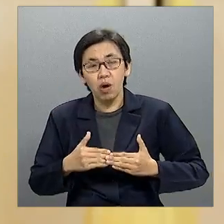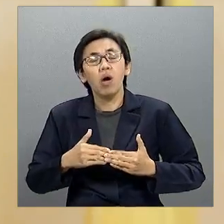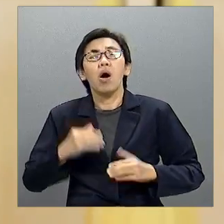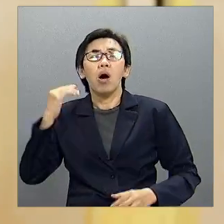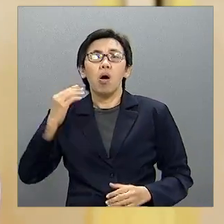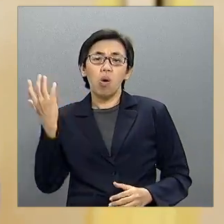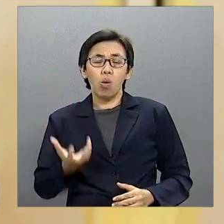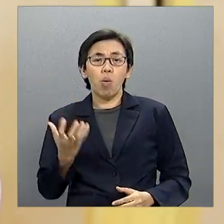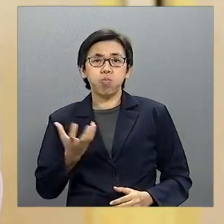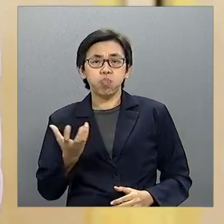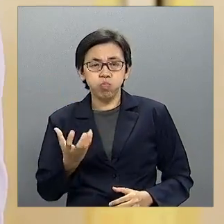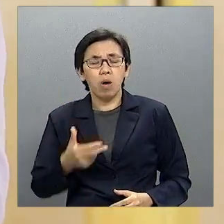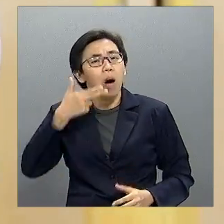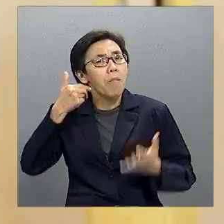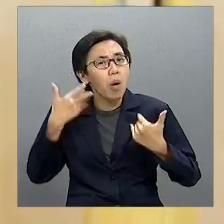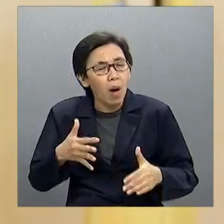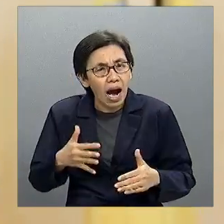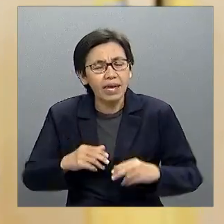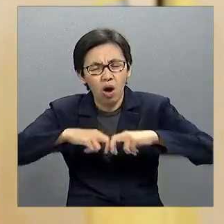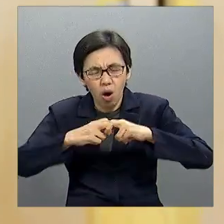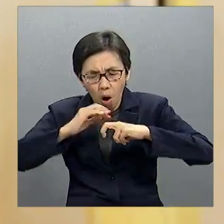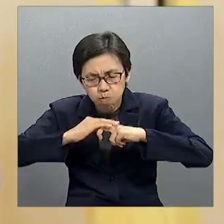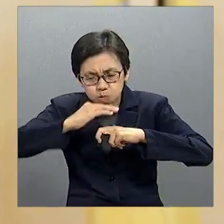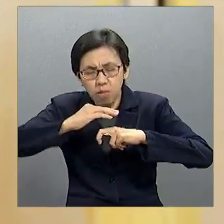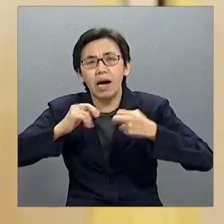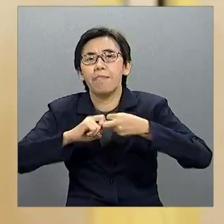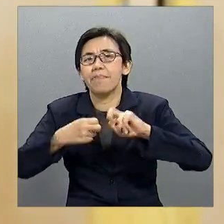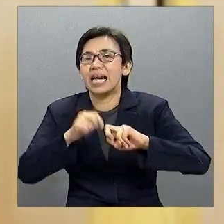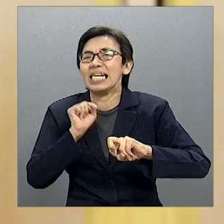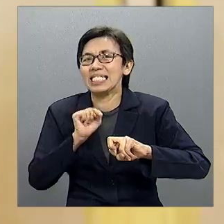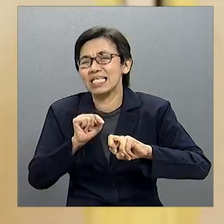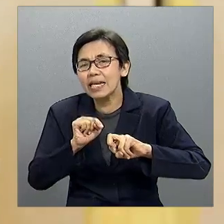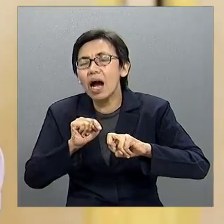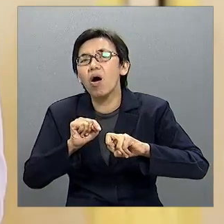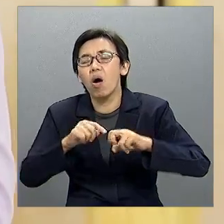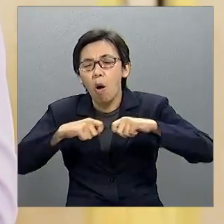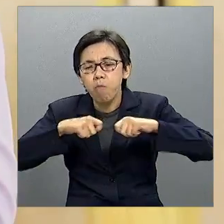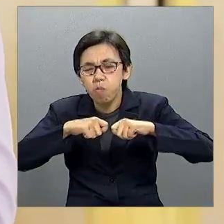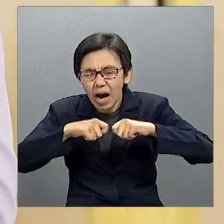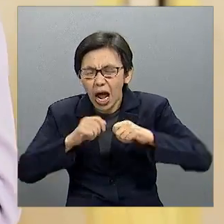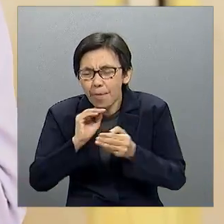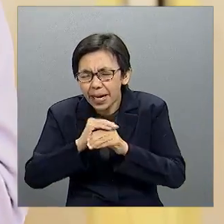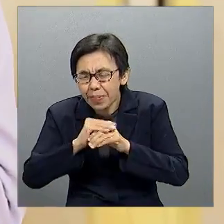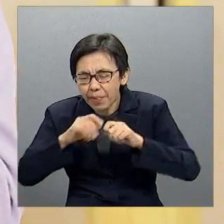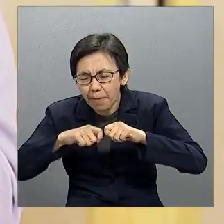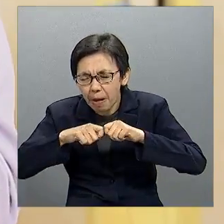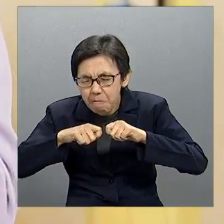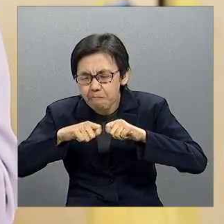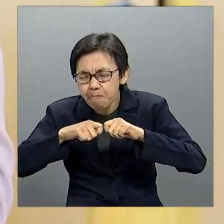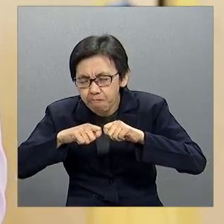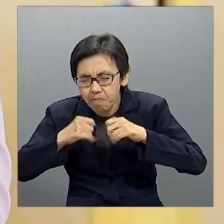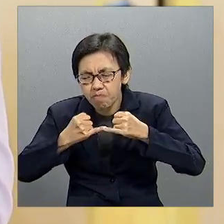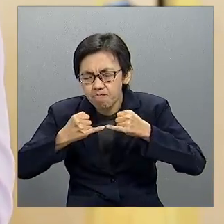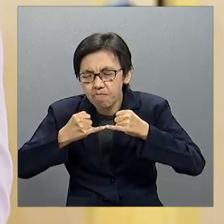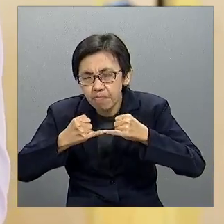ที่มีปัญหาเรื่องโรครูมาตอยนะครับพวกนี้เนี่ยจะส่งเสริมให้เกิดพังผืดที่ข้อมือได ้ นะครับแต่โดยคนทั่วไปเนี่ยนะครับสาเหตุ